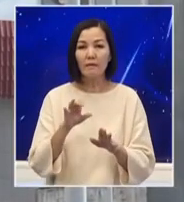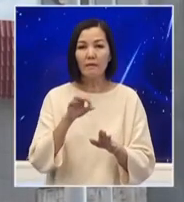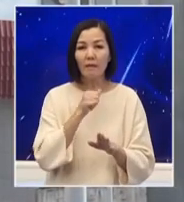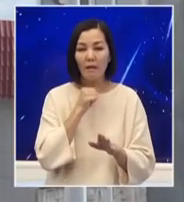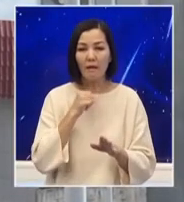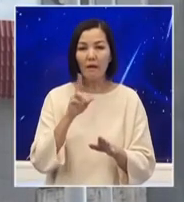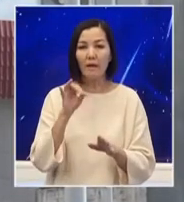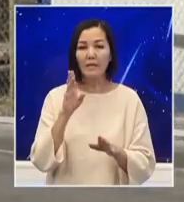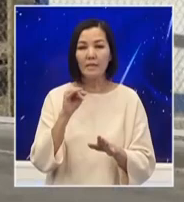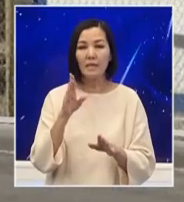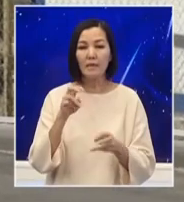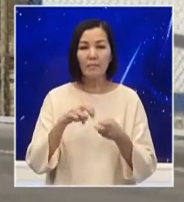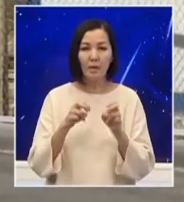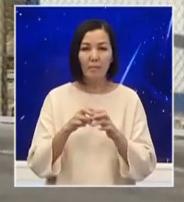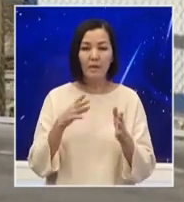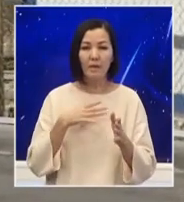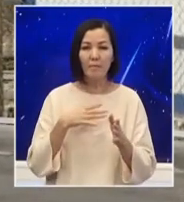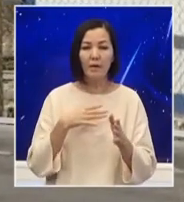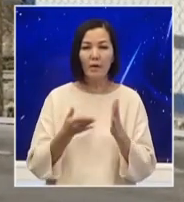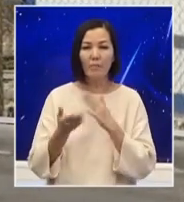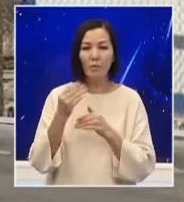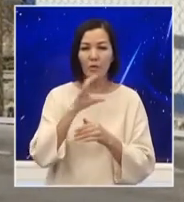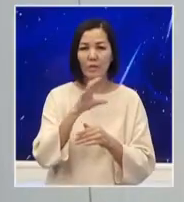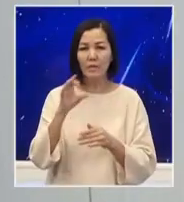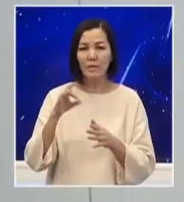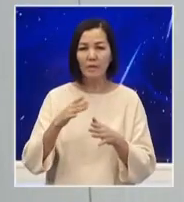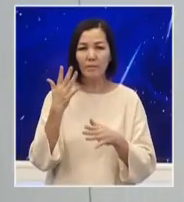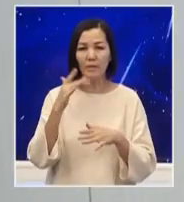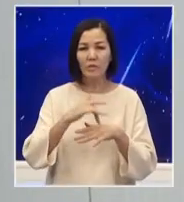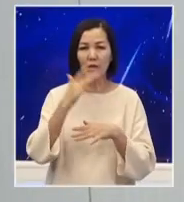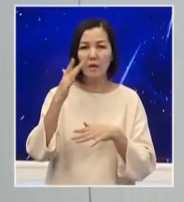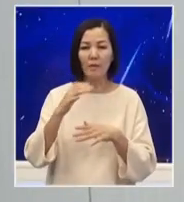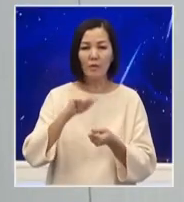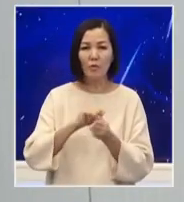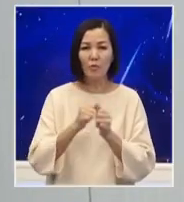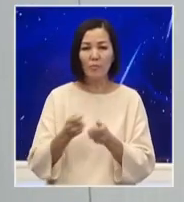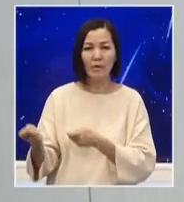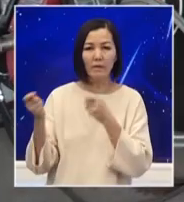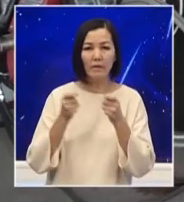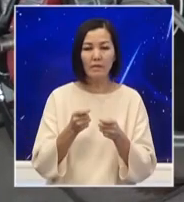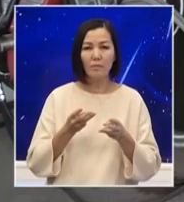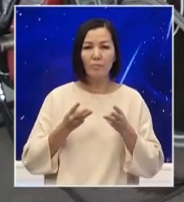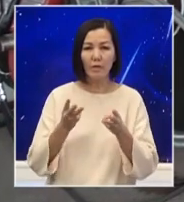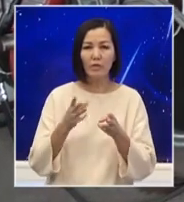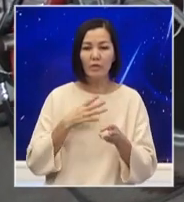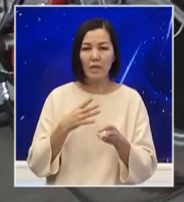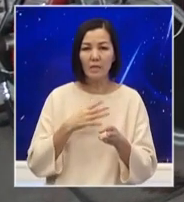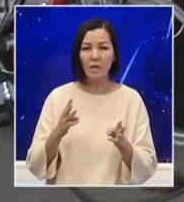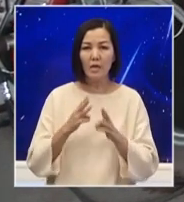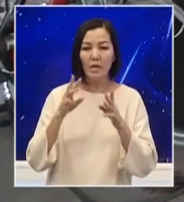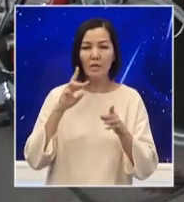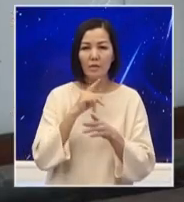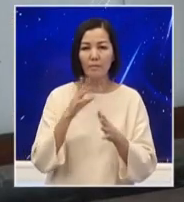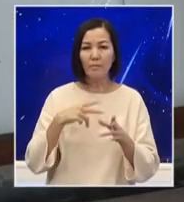Іле ауданында өткір проблема еді. Кеңестік кезеңнен жұрт 5-ші қабатқа көмір тасып, үйін жылытты. Иістеу өрт оқиғасы жиі орын